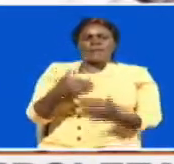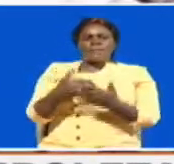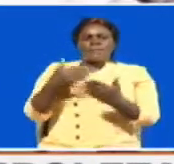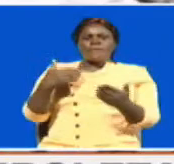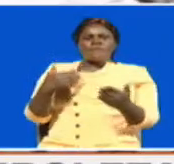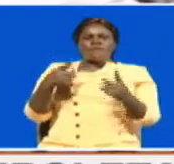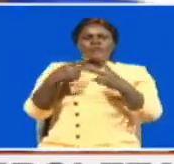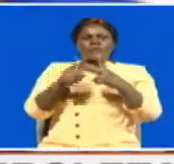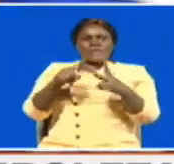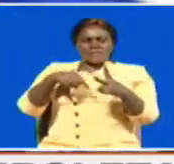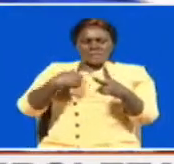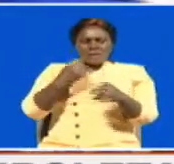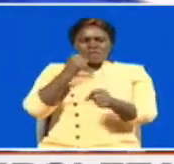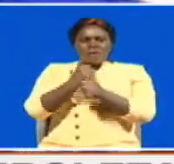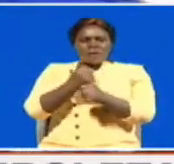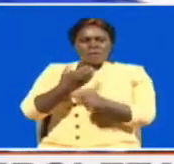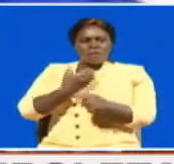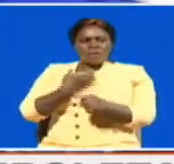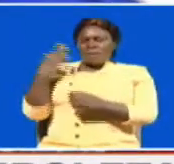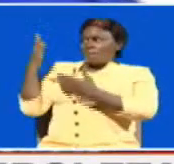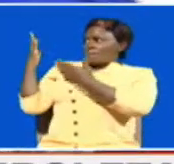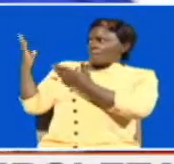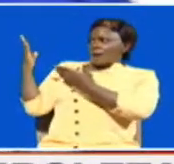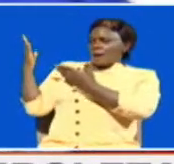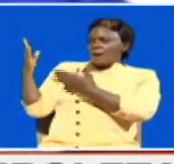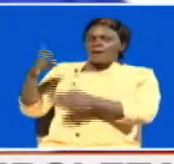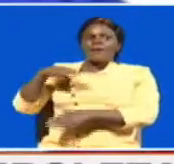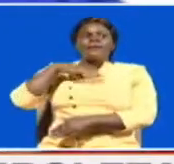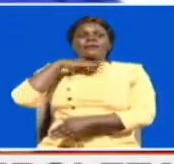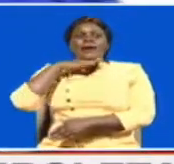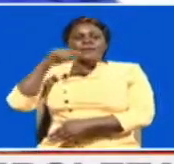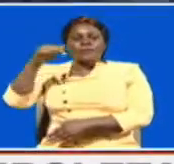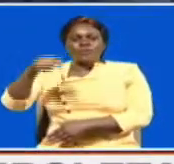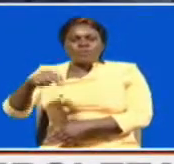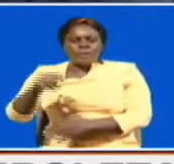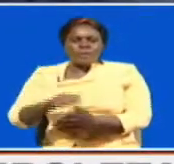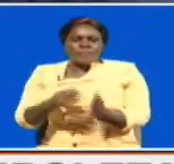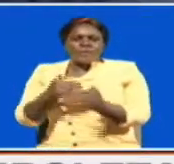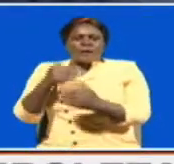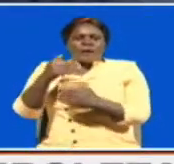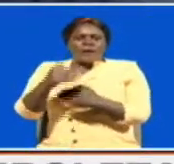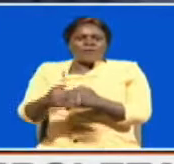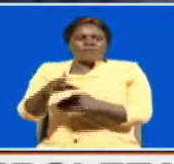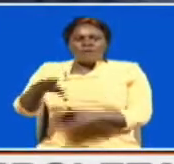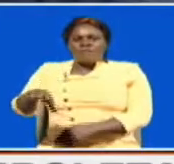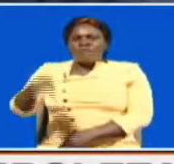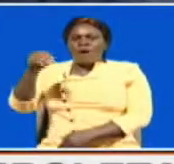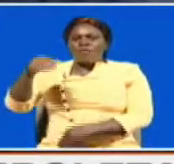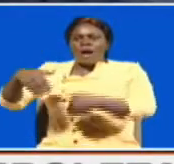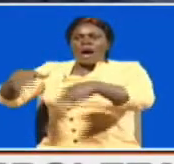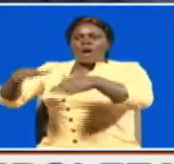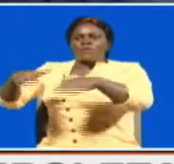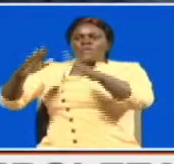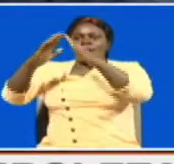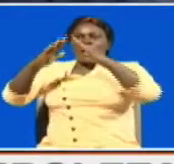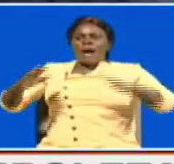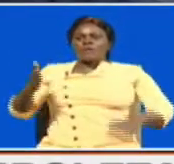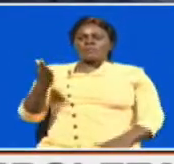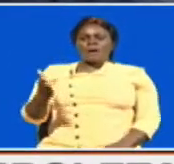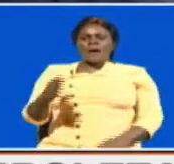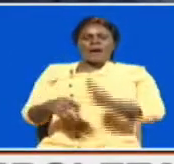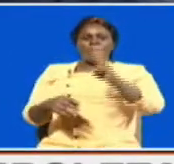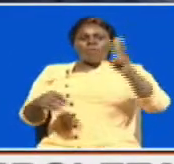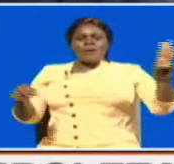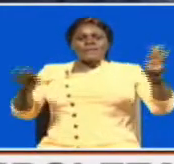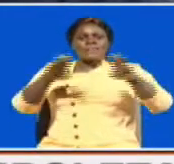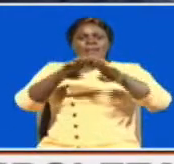ya kuanza kujitegemea. Sean Cardovillis ameaga dunia hii leo baada ya kupatikana nje ya chumba chake mtaa wa